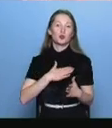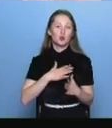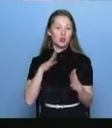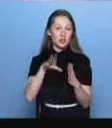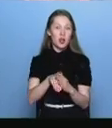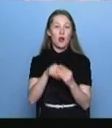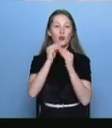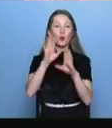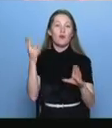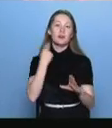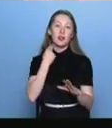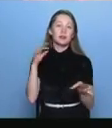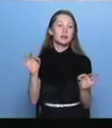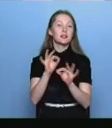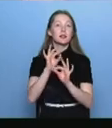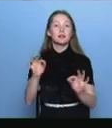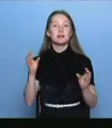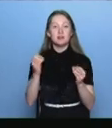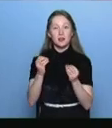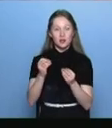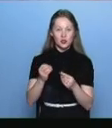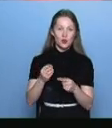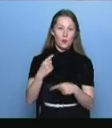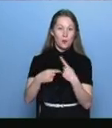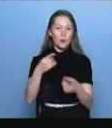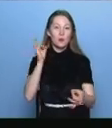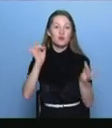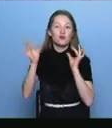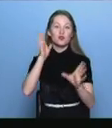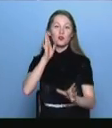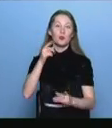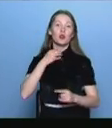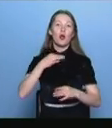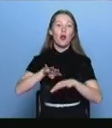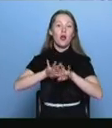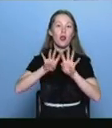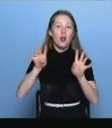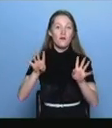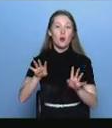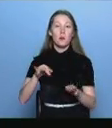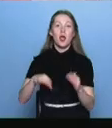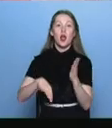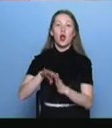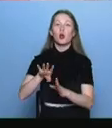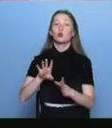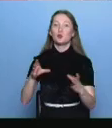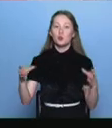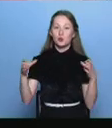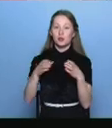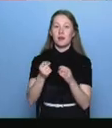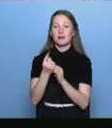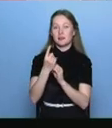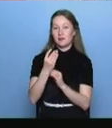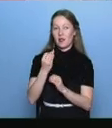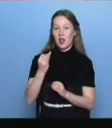английская композиция «Правда какая» держится в секрете, прозвучит и на Большом хоровом соборе. Лучшие хоры со всей Удмуртии 11 июня соберутся